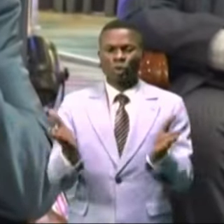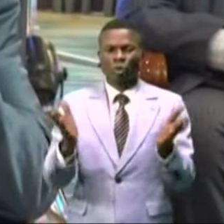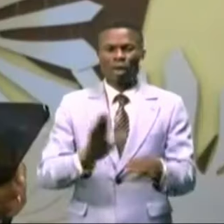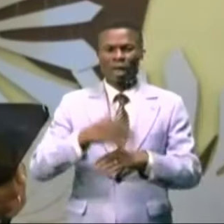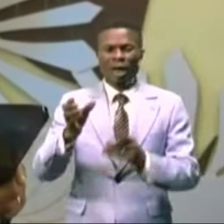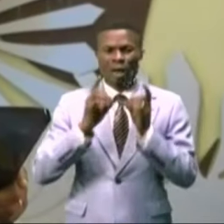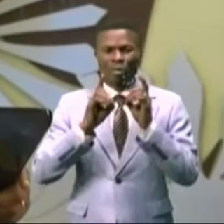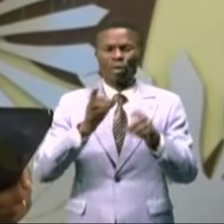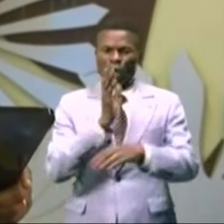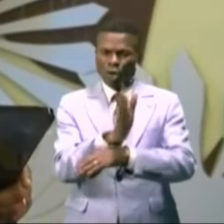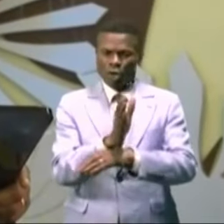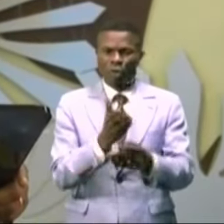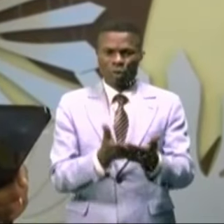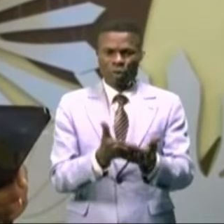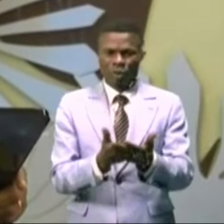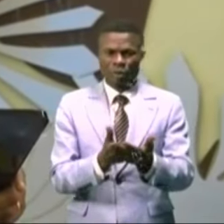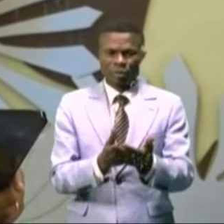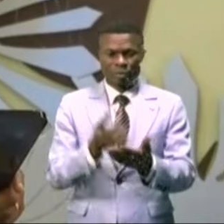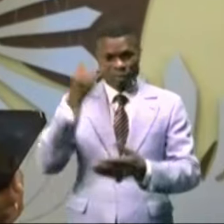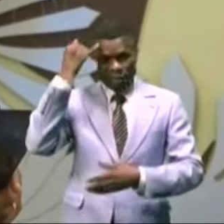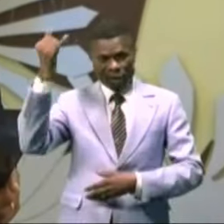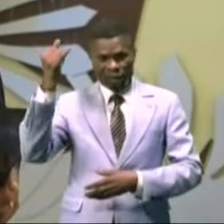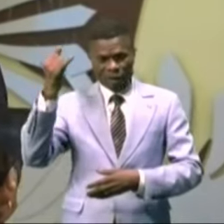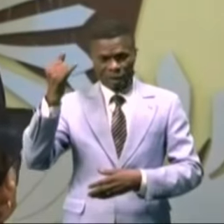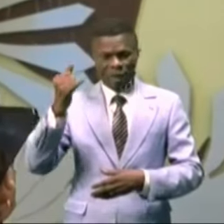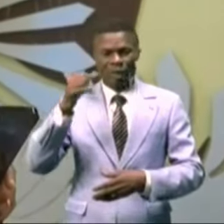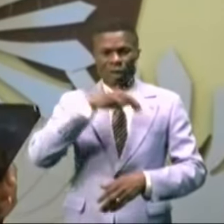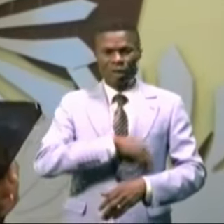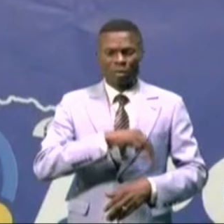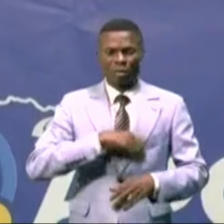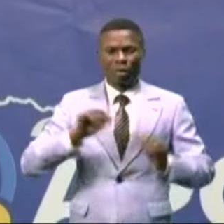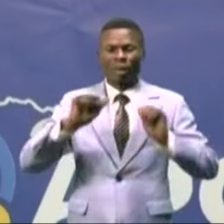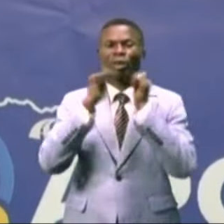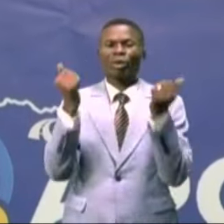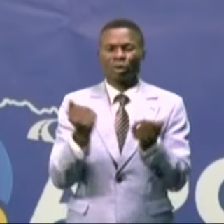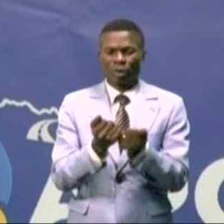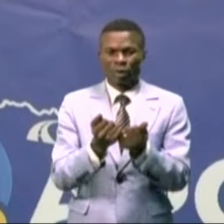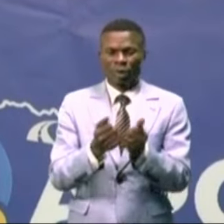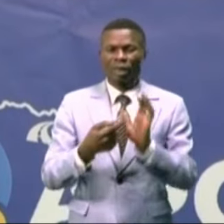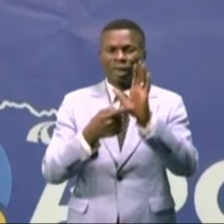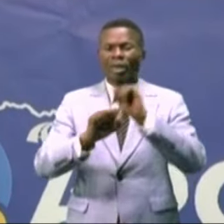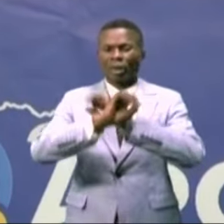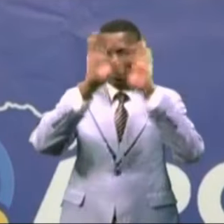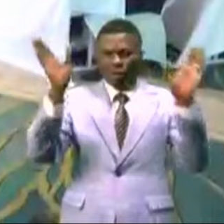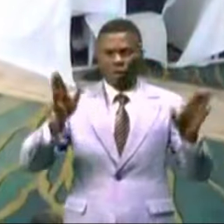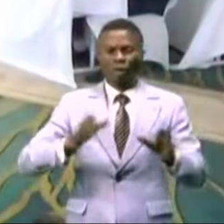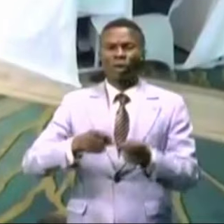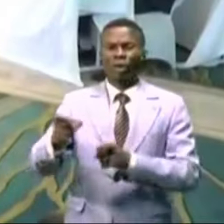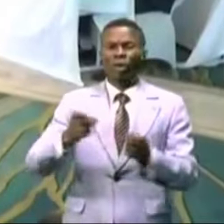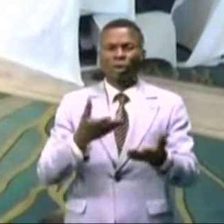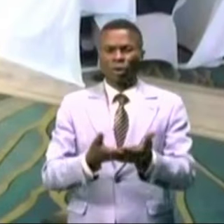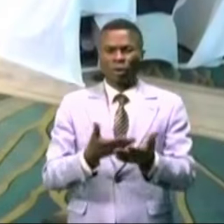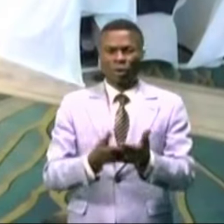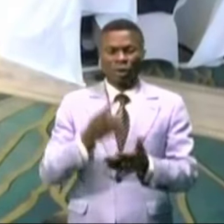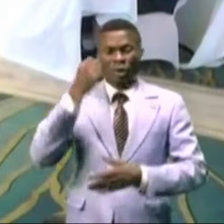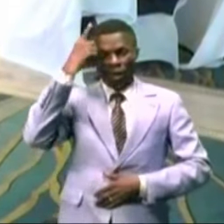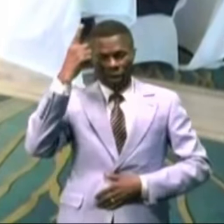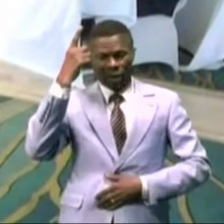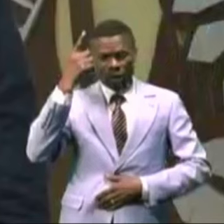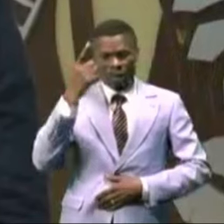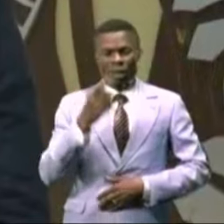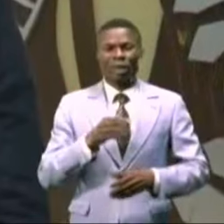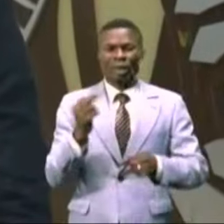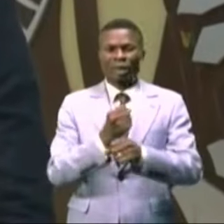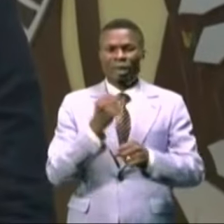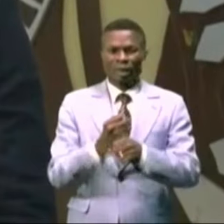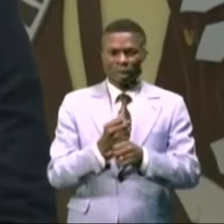discours d'orientation, contexte et mission de l'agence, transparence de la gestion, compréhension du